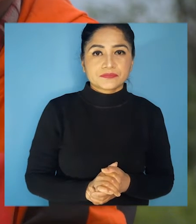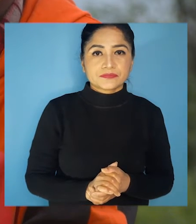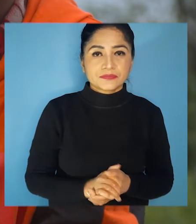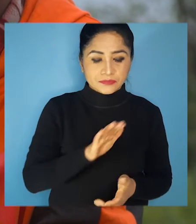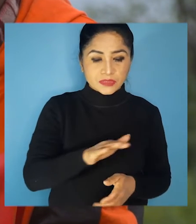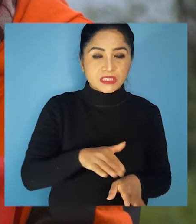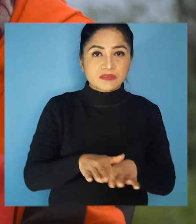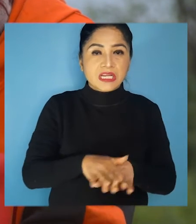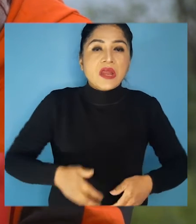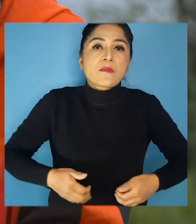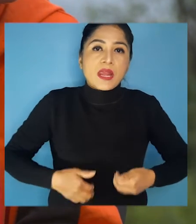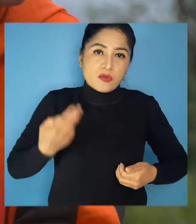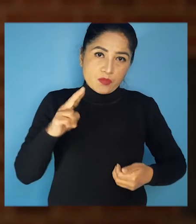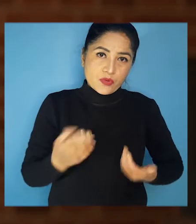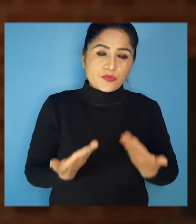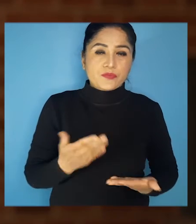ओ बच्चाहरू खुबै रमाए